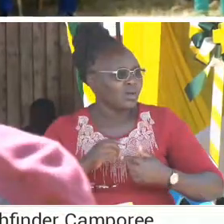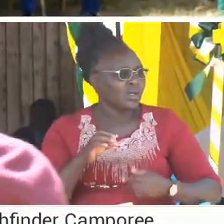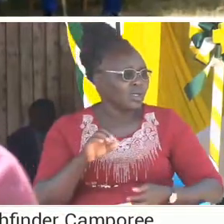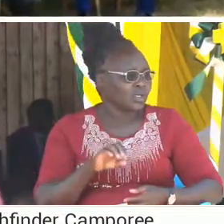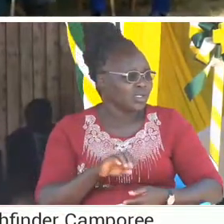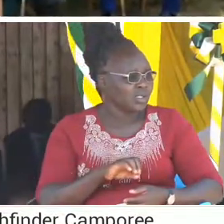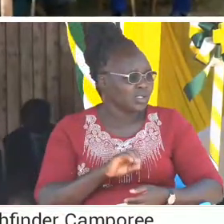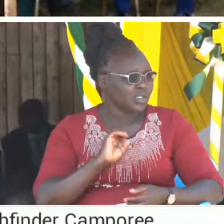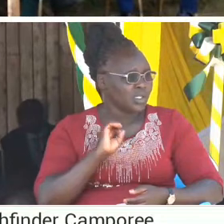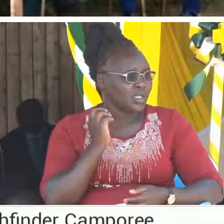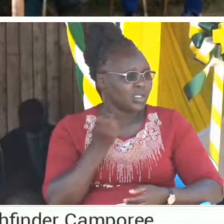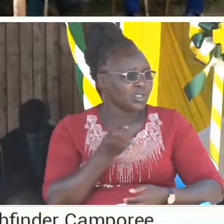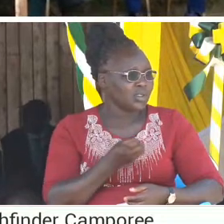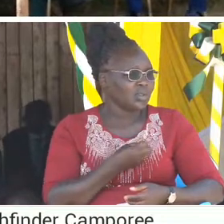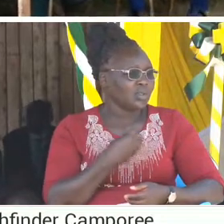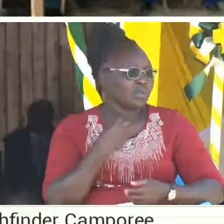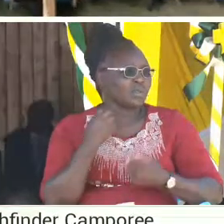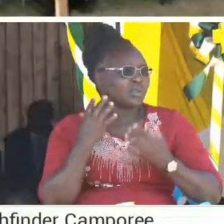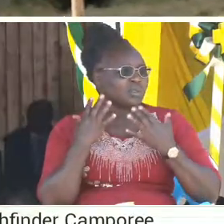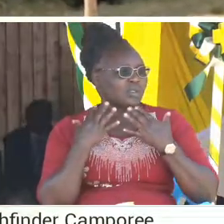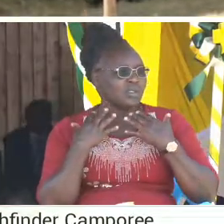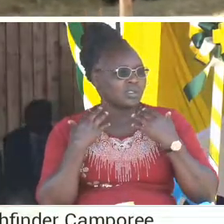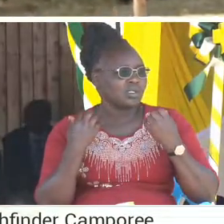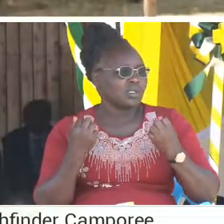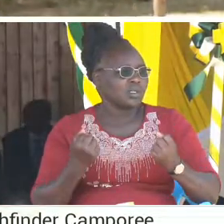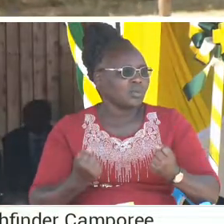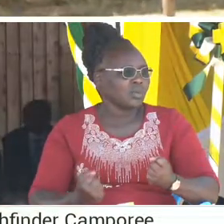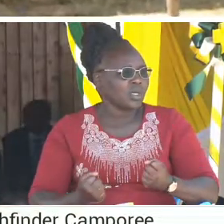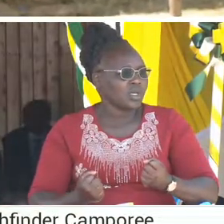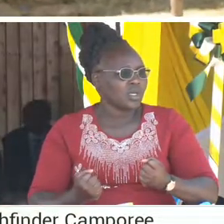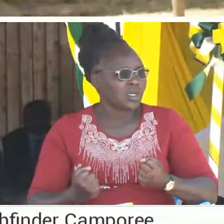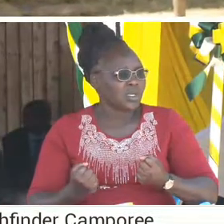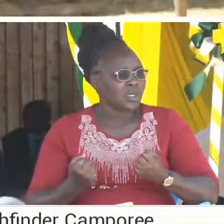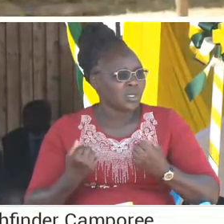roho zetu